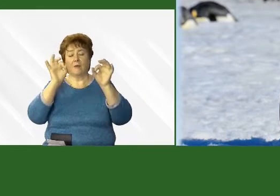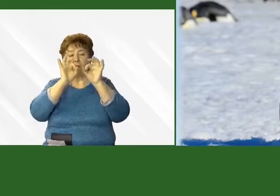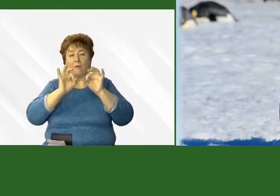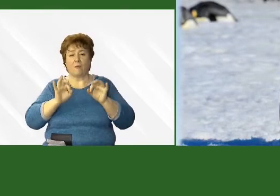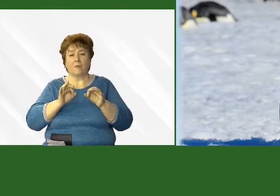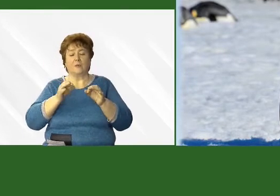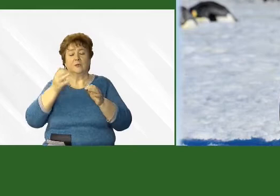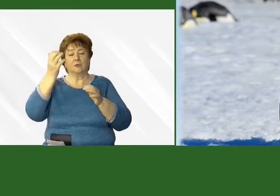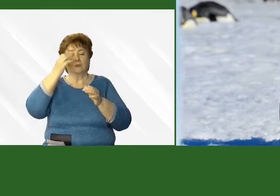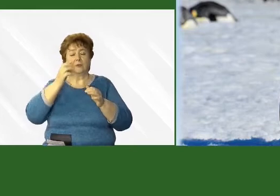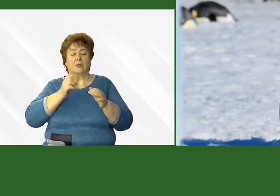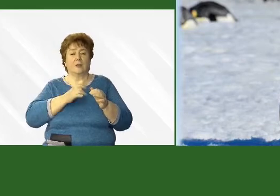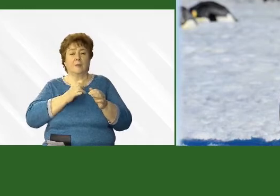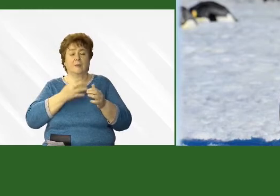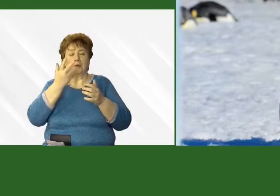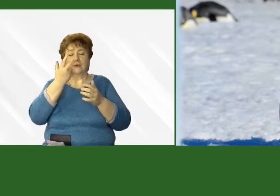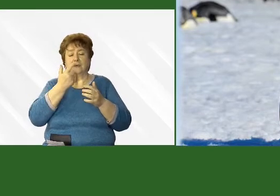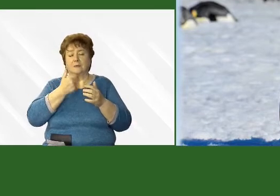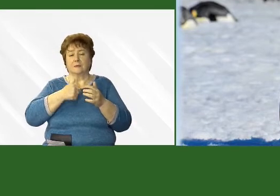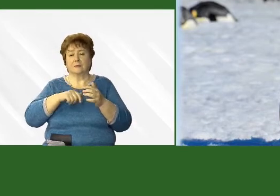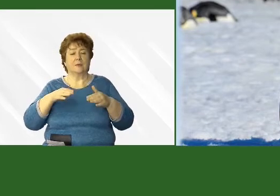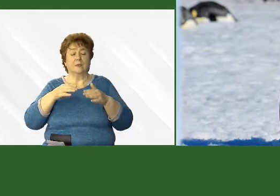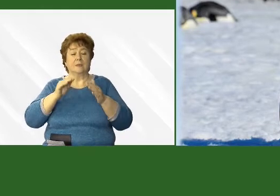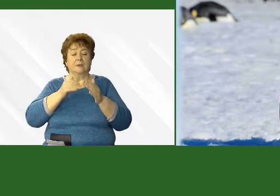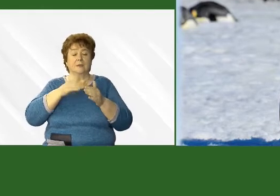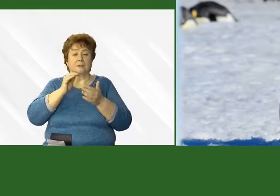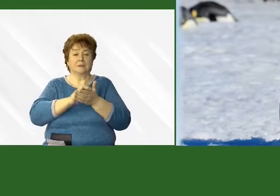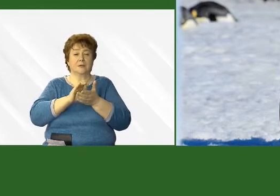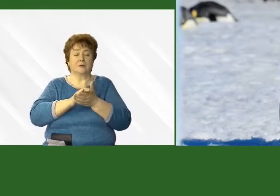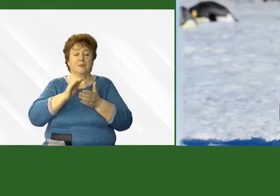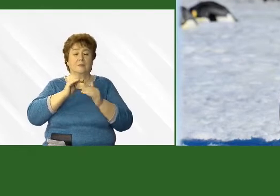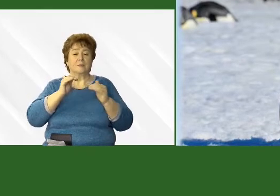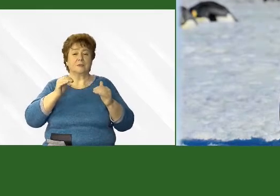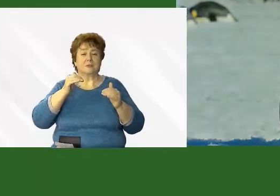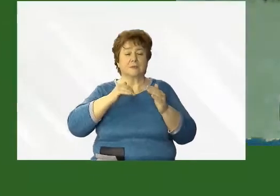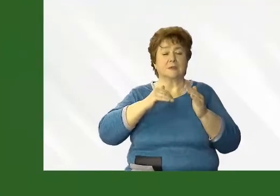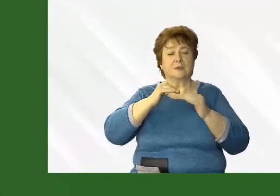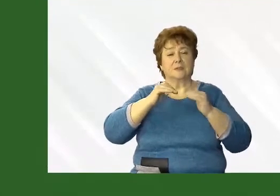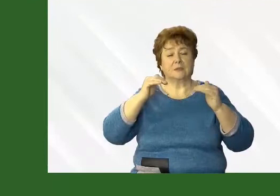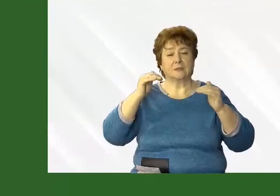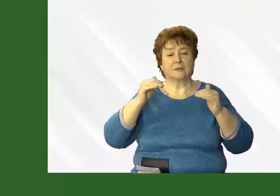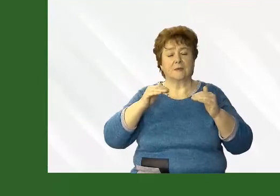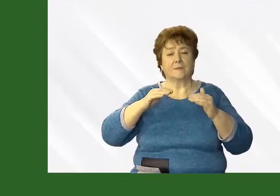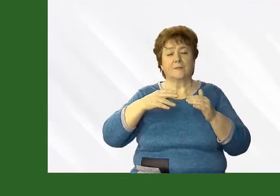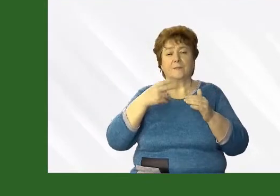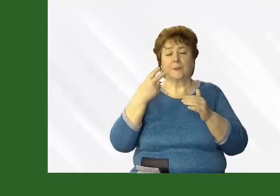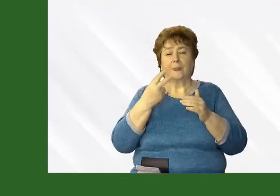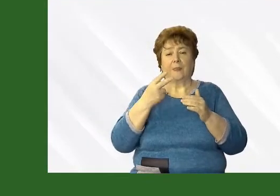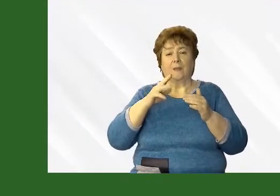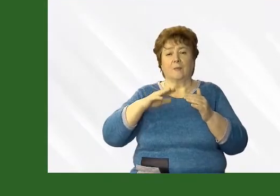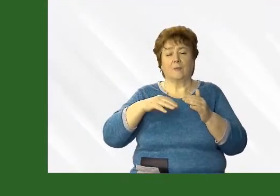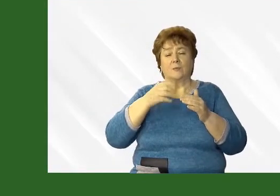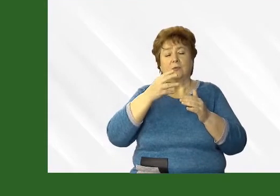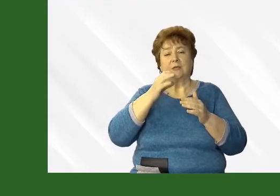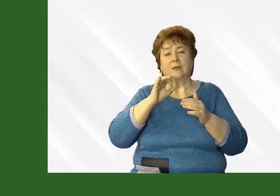очаровательных черно-белых птиц знаком каждому с детства. Вторые по величине после императорских, они не уступают им